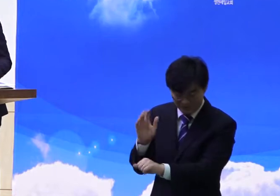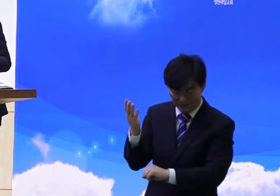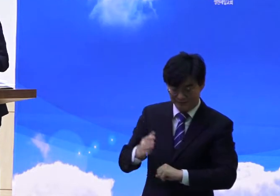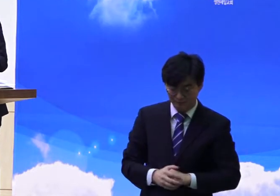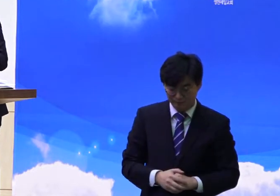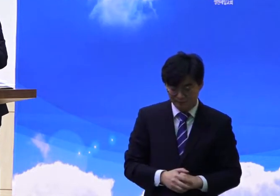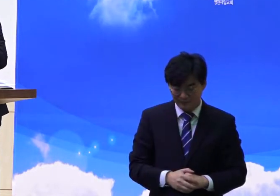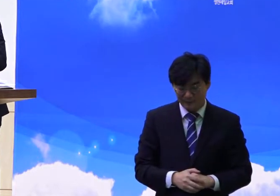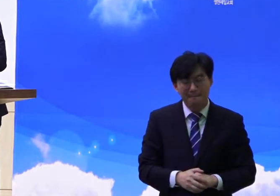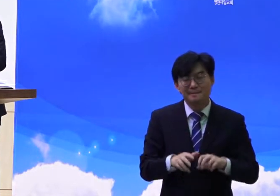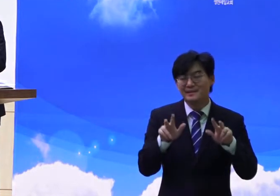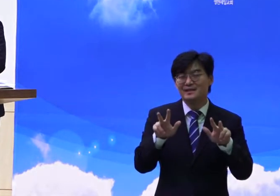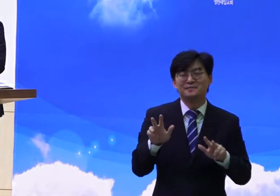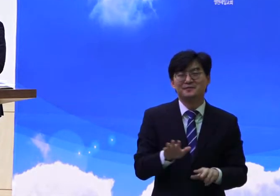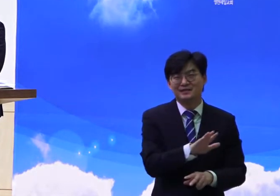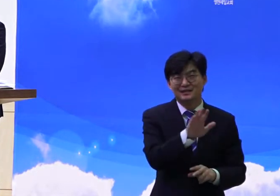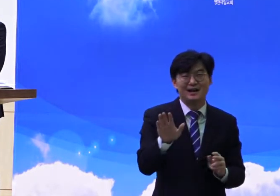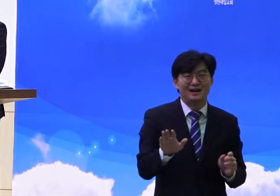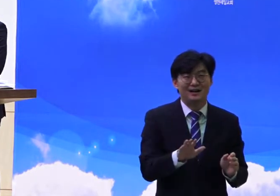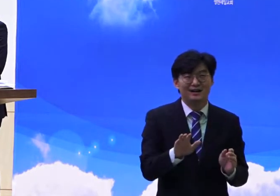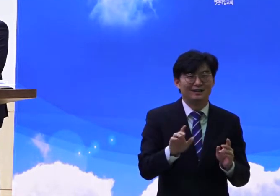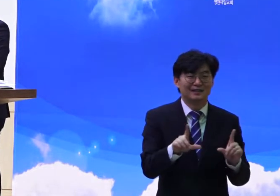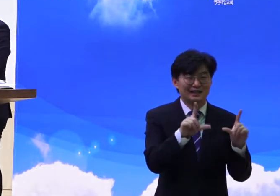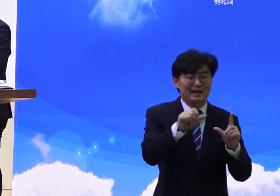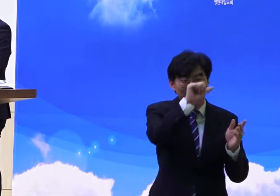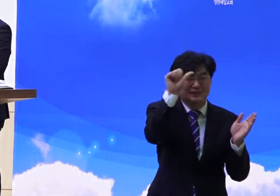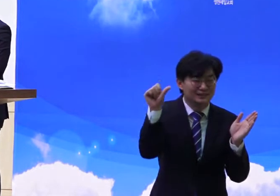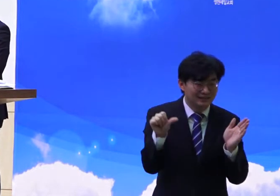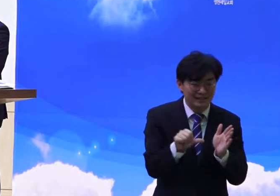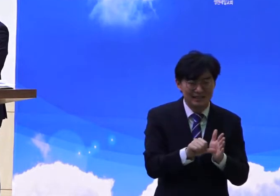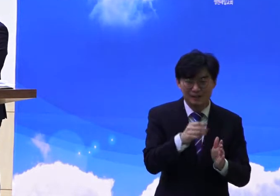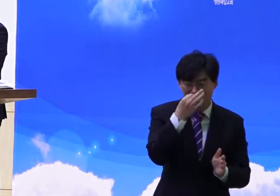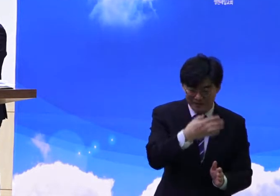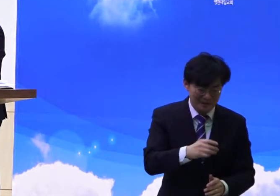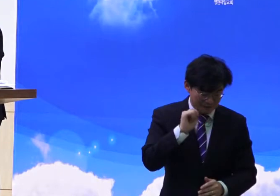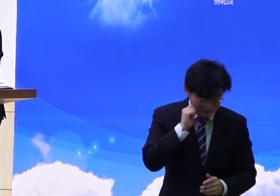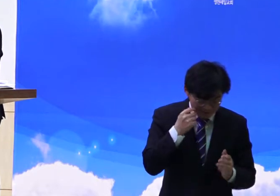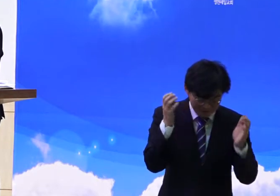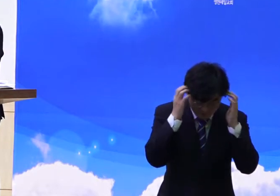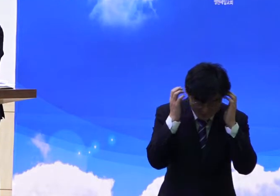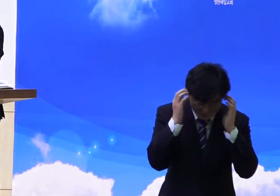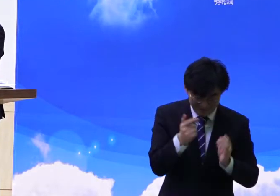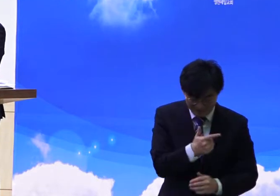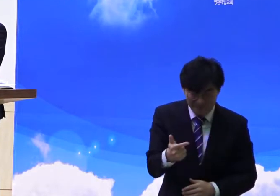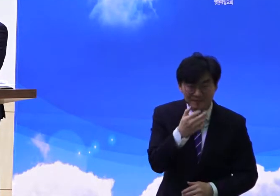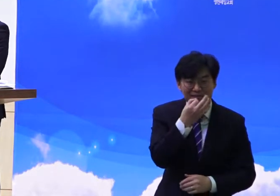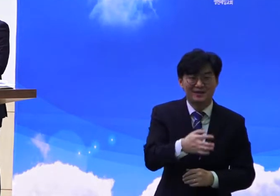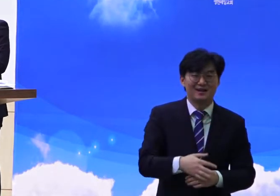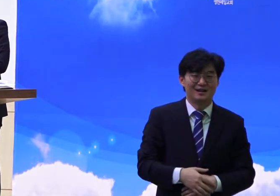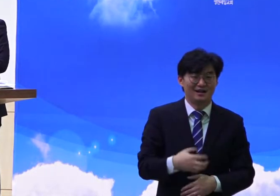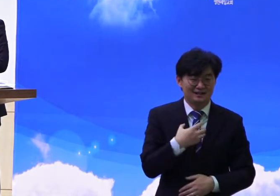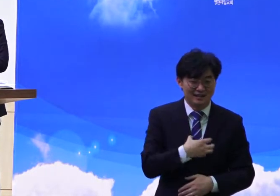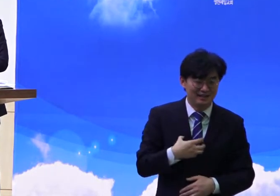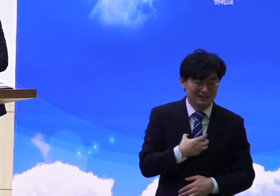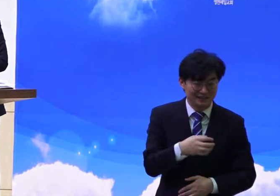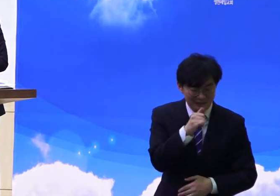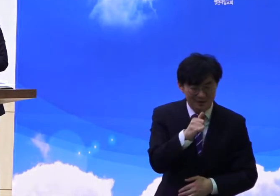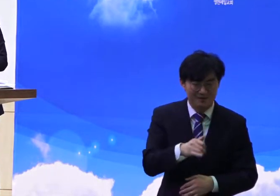걷고 있는 인생 광야 여정이 힘들지라도 너무 힘들어서 정말 이렇게 힘들